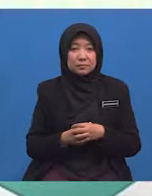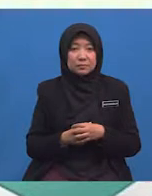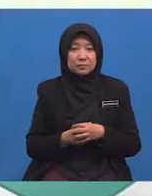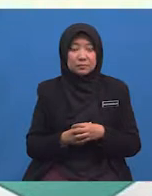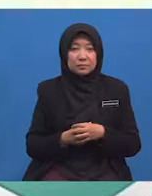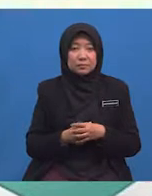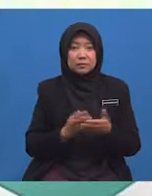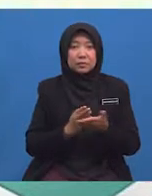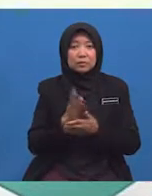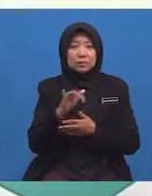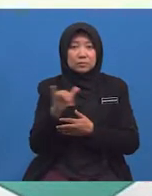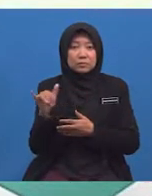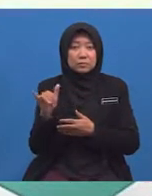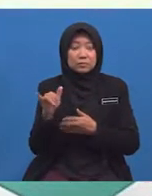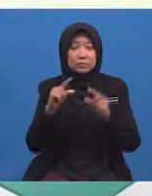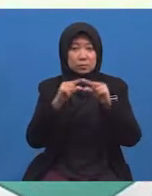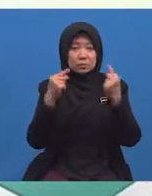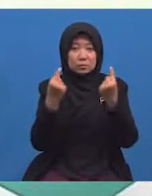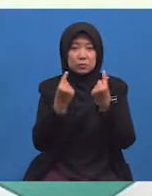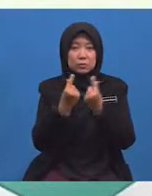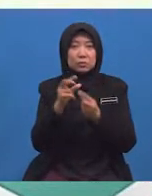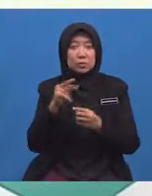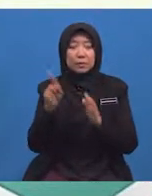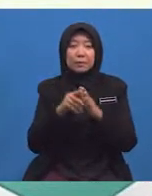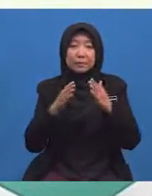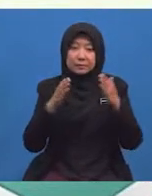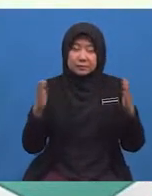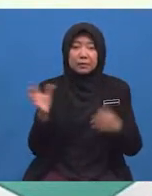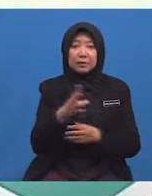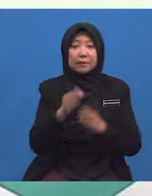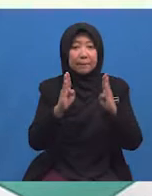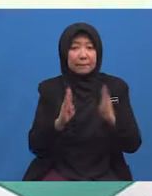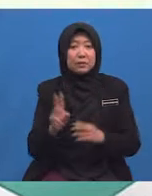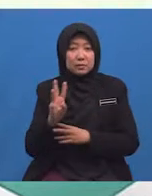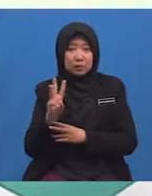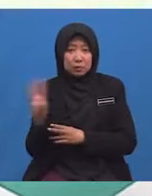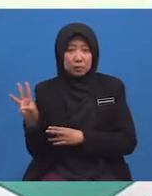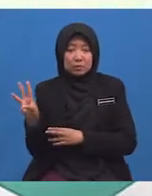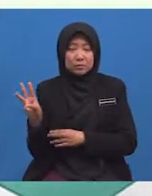Seterusnya diikuti golongan pembesar dan golongan bangsawan seperti watak bendahara,